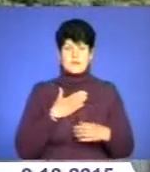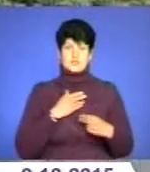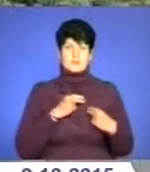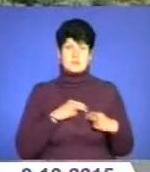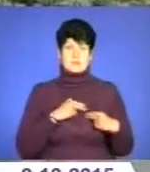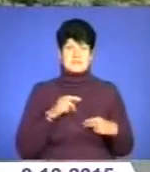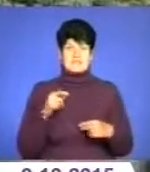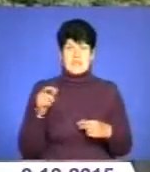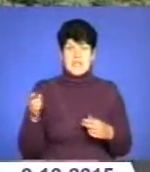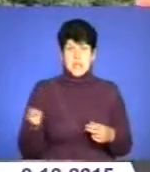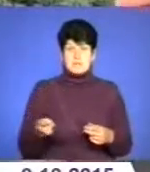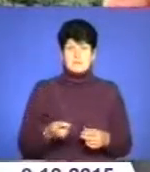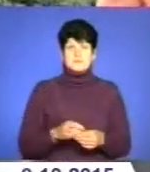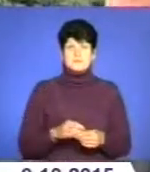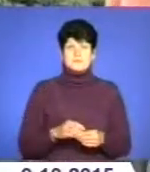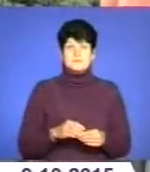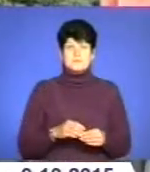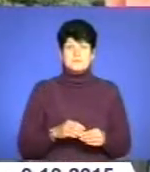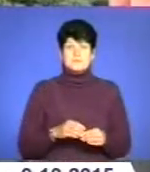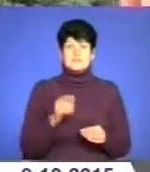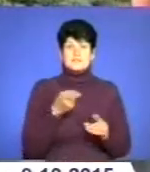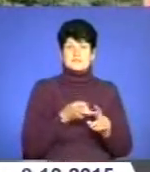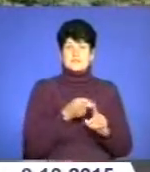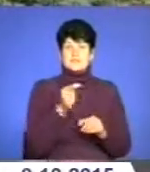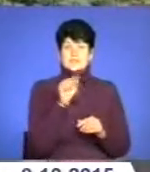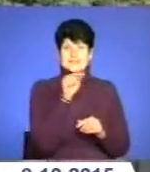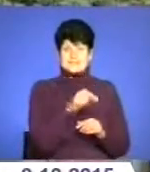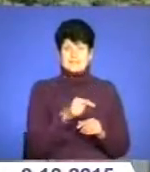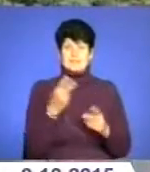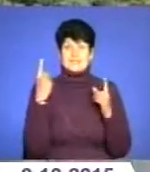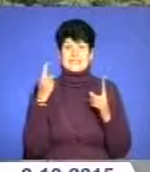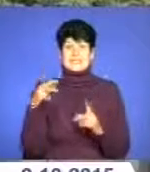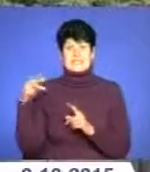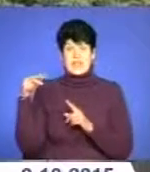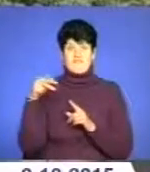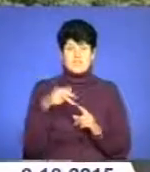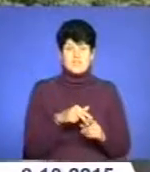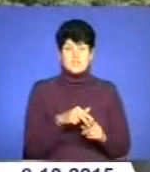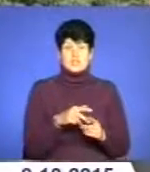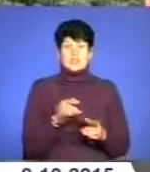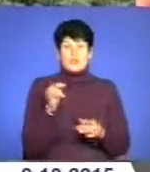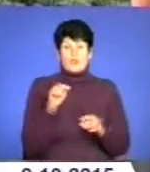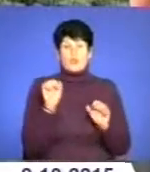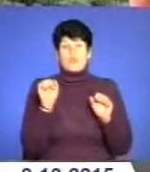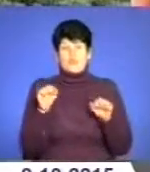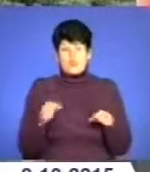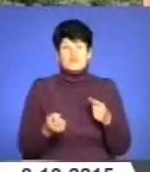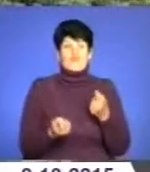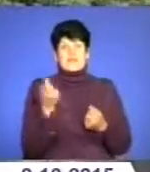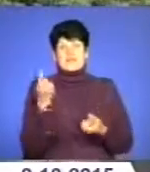працівниками, от, то в зв'язку з тим, що така велика навантаженість, от, то можуть виникати і